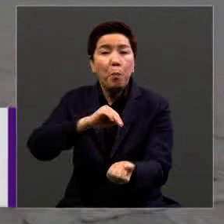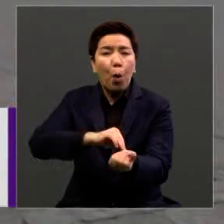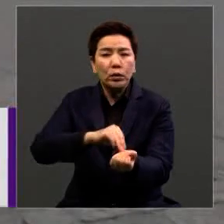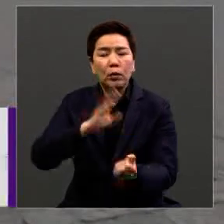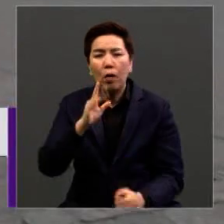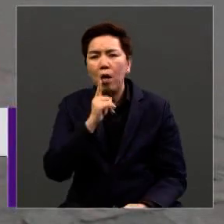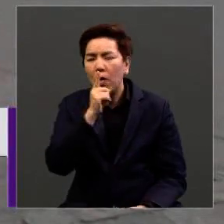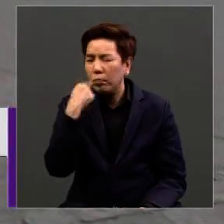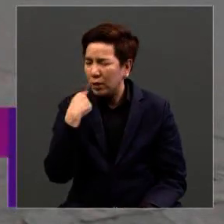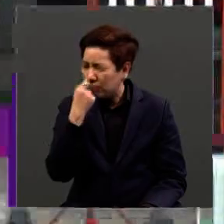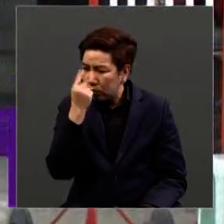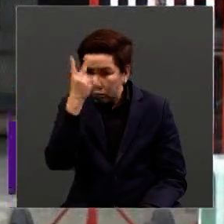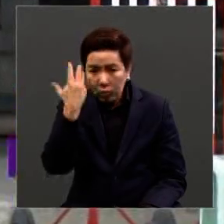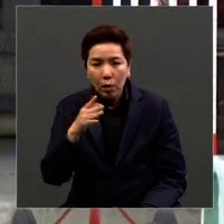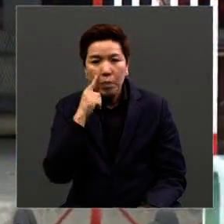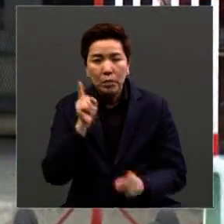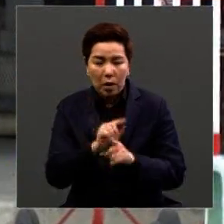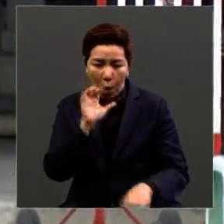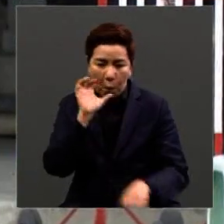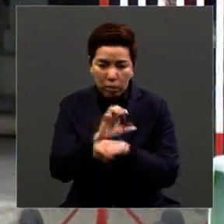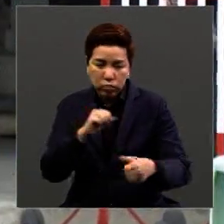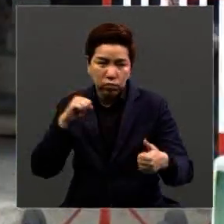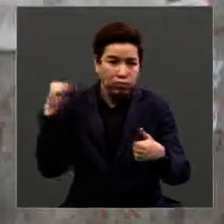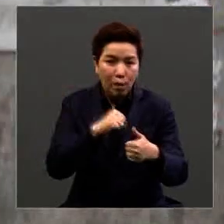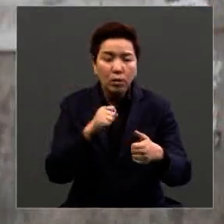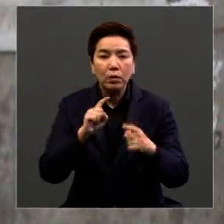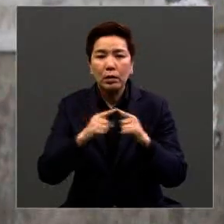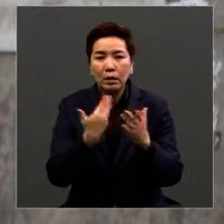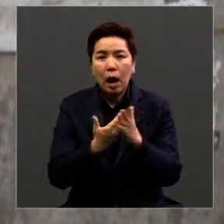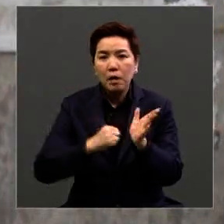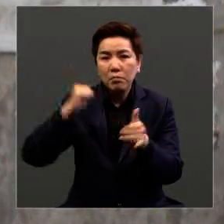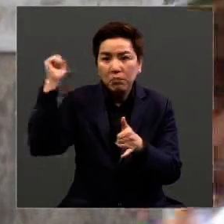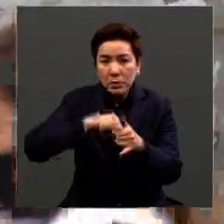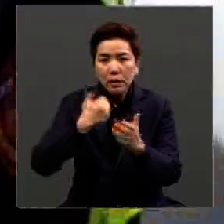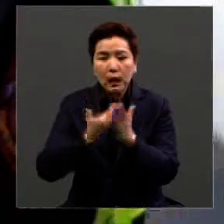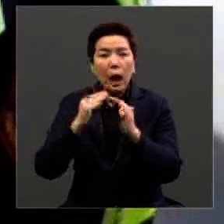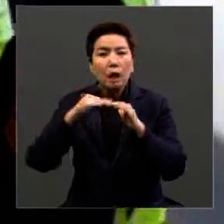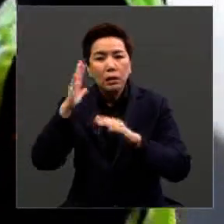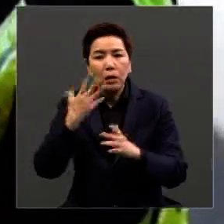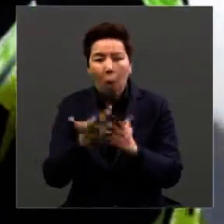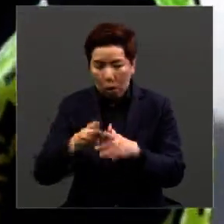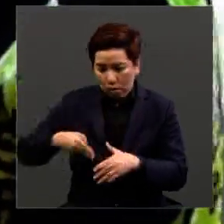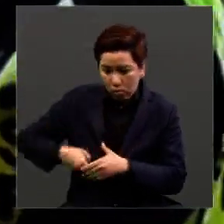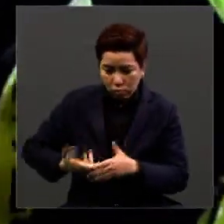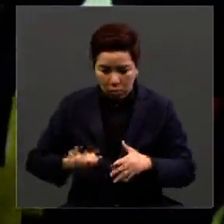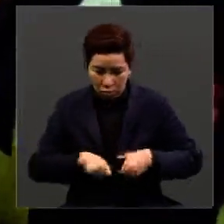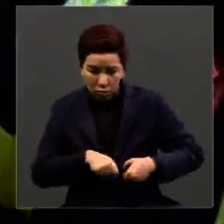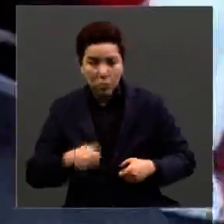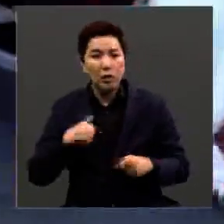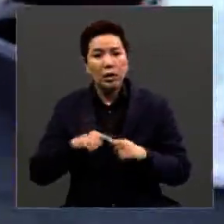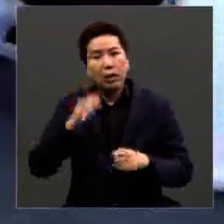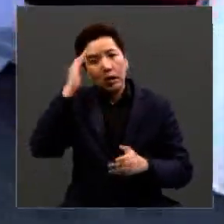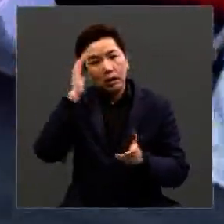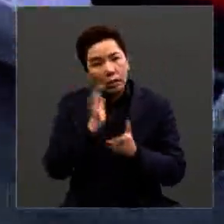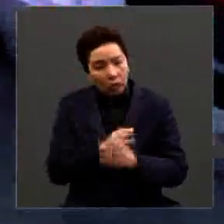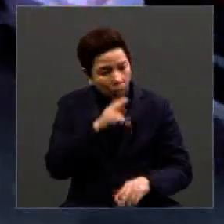การร้องเรียนหลายรูปแบบทั้งข่มขู่ทำร้ายร่างกายเก็บค่าโดยสารเกินราคาพกพาอาวุธจนเจ้าหน้าที่ต้องออก